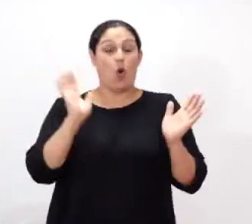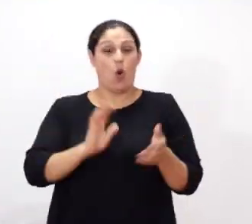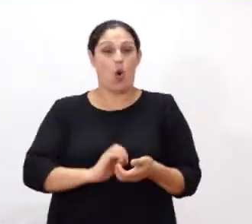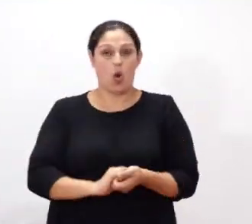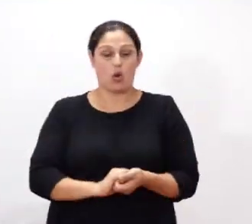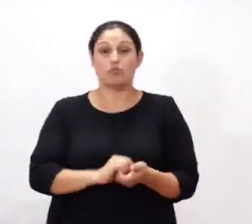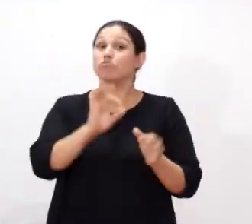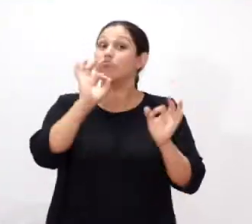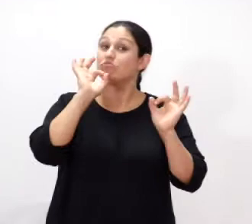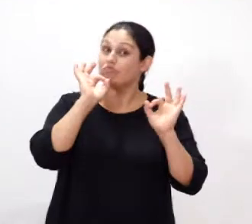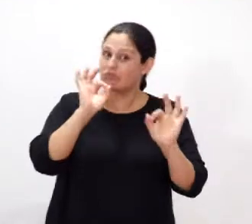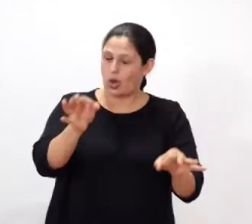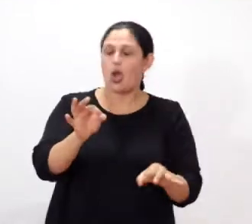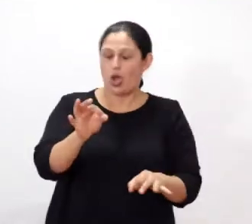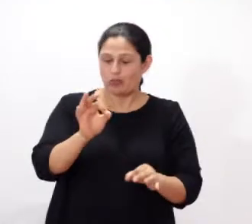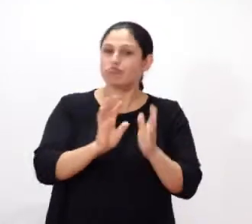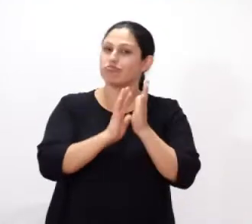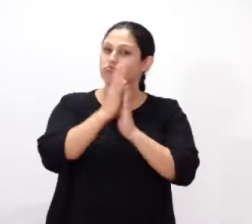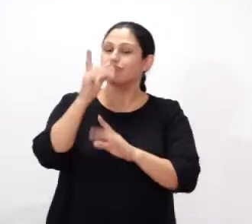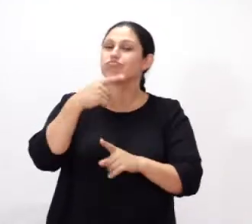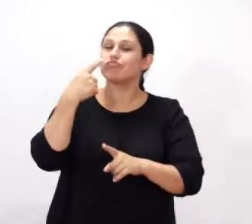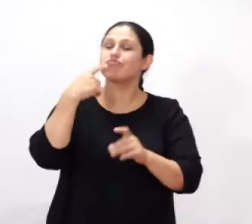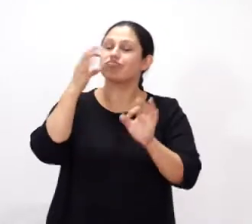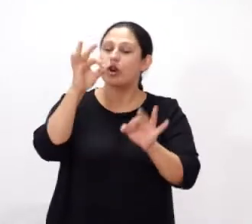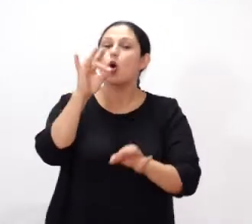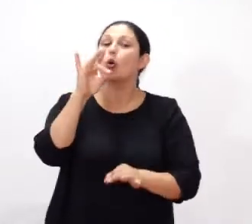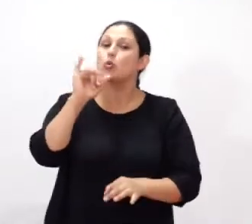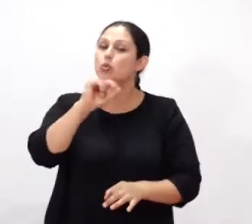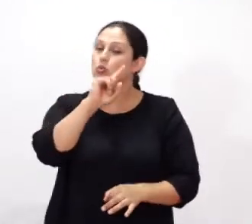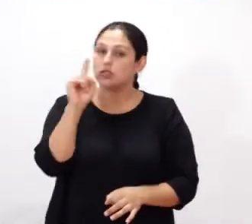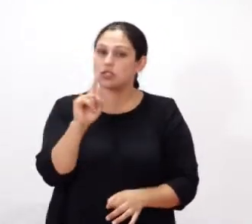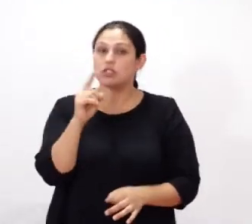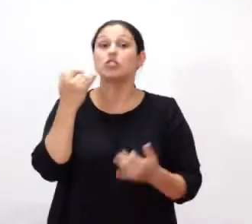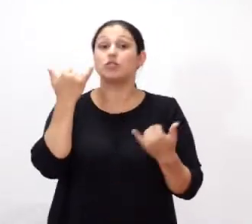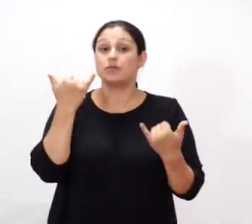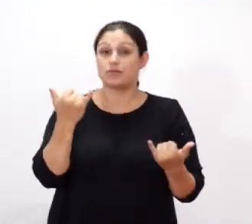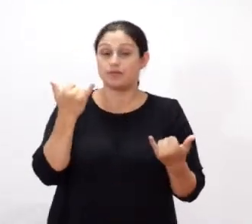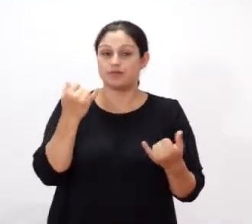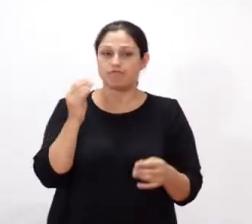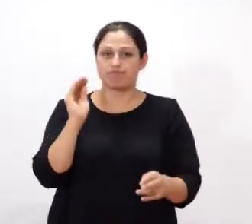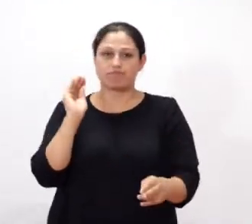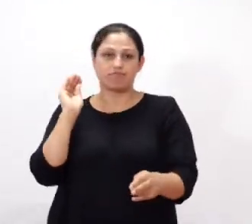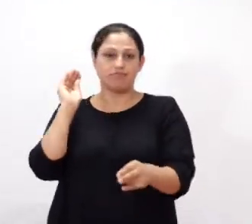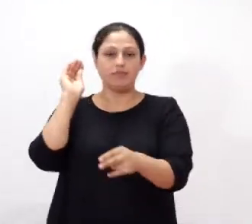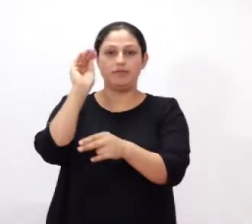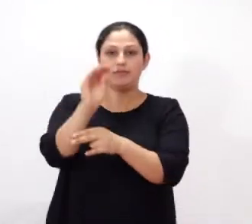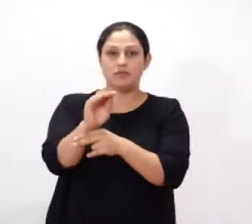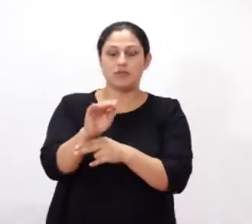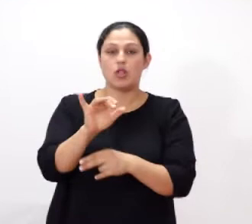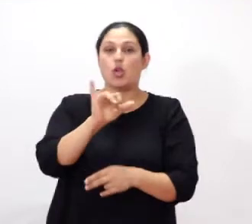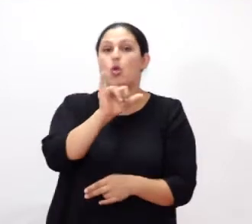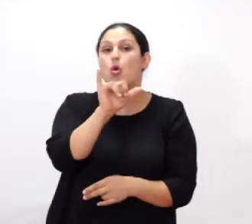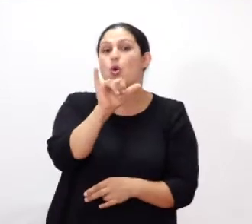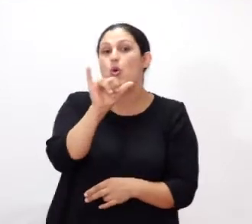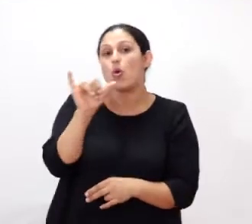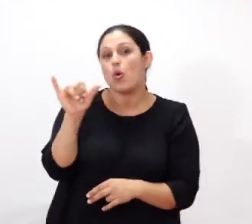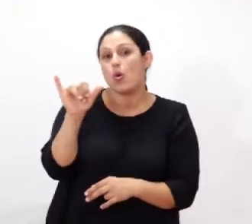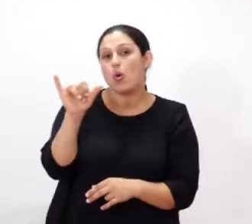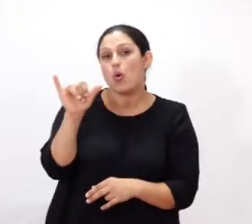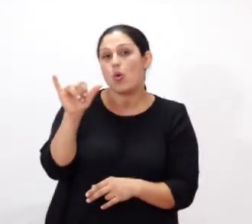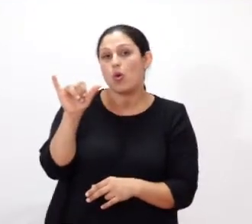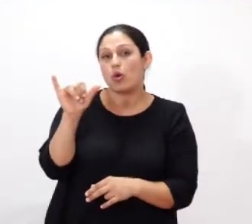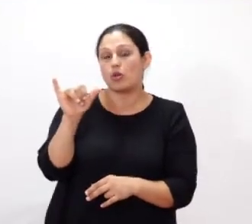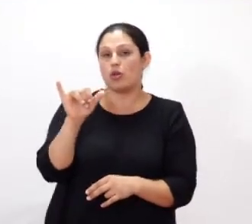تو هم درست تلفظ کردی دیو درخت خوش حاضر ما حرفی او را